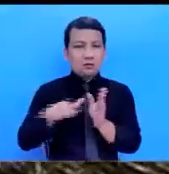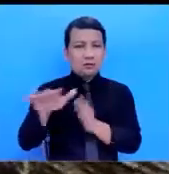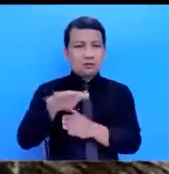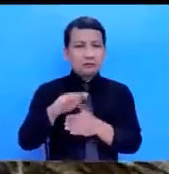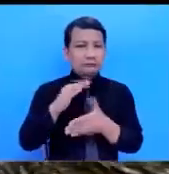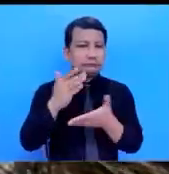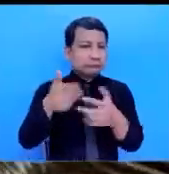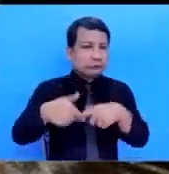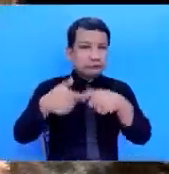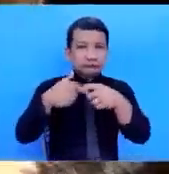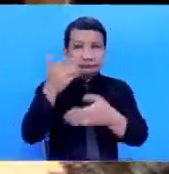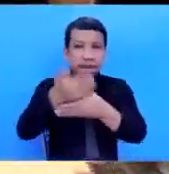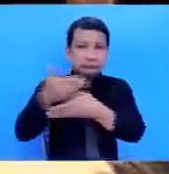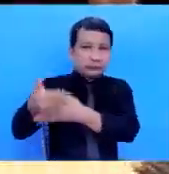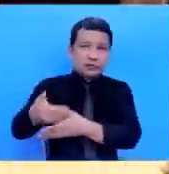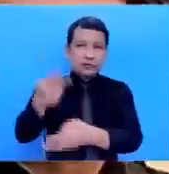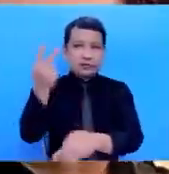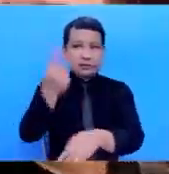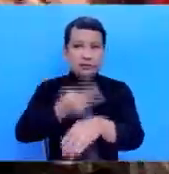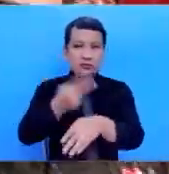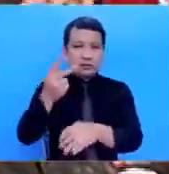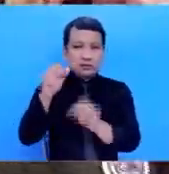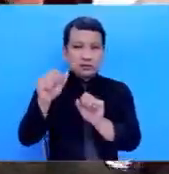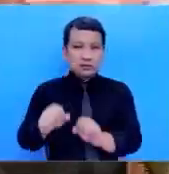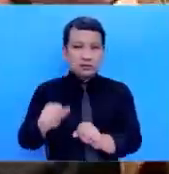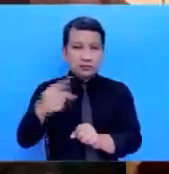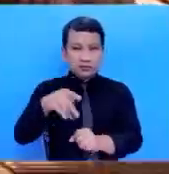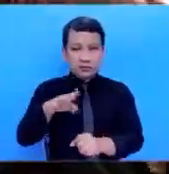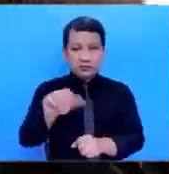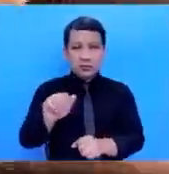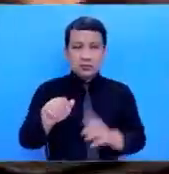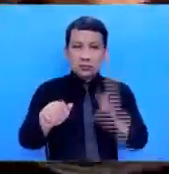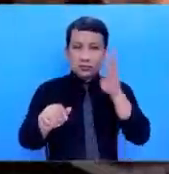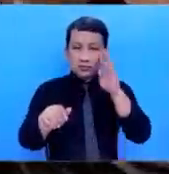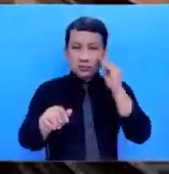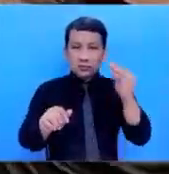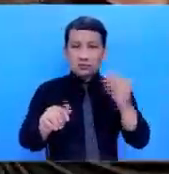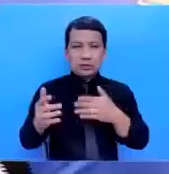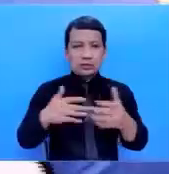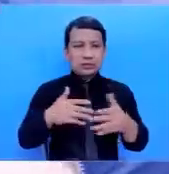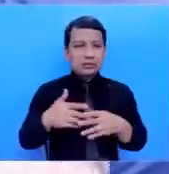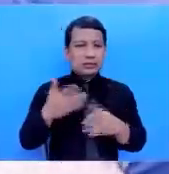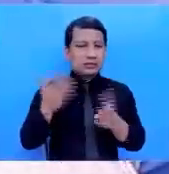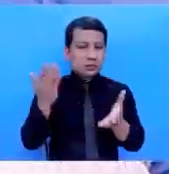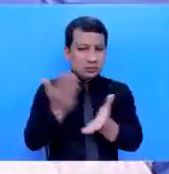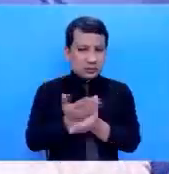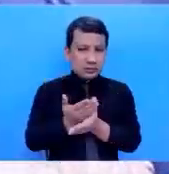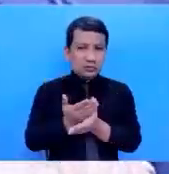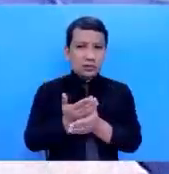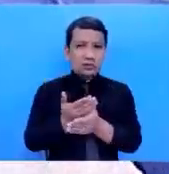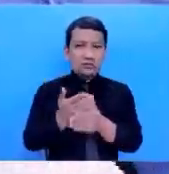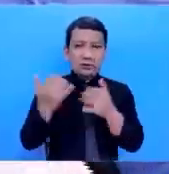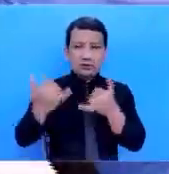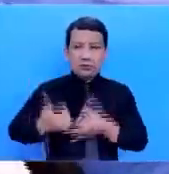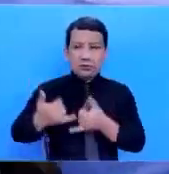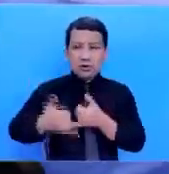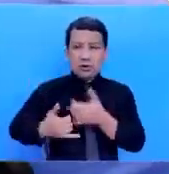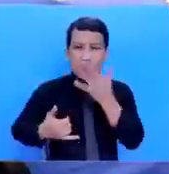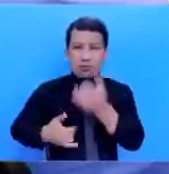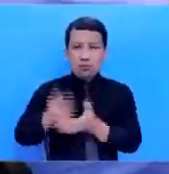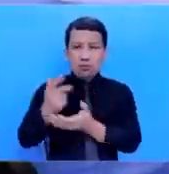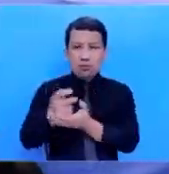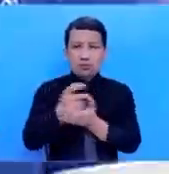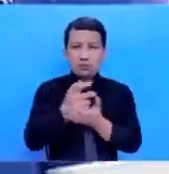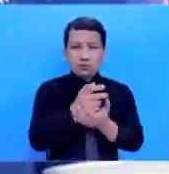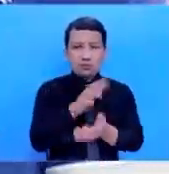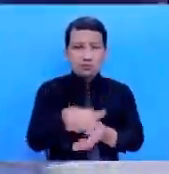nakaraang dalawang season. Naniniwala si PBA Commissioner Willie Marshall na hindi mahihinto ang mga laro lalo't bakunado na ang maraming